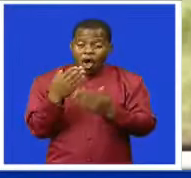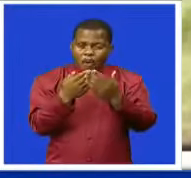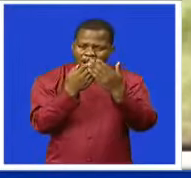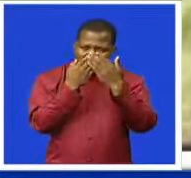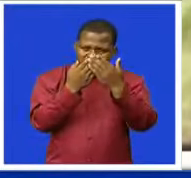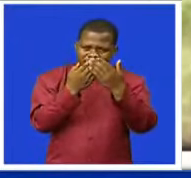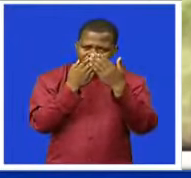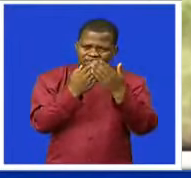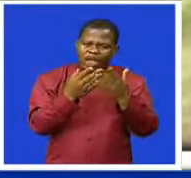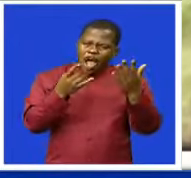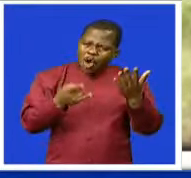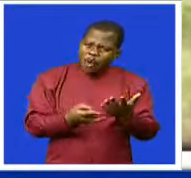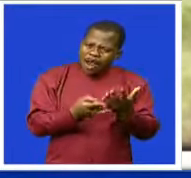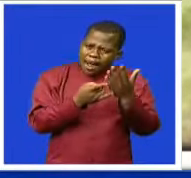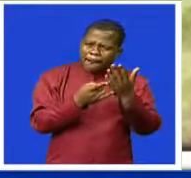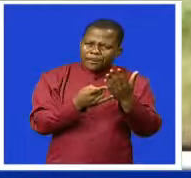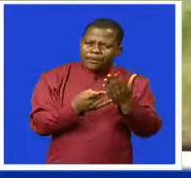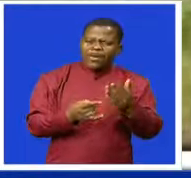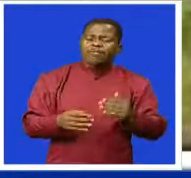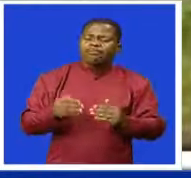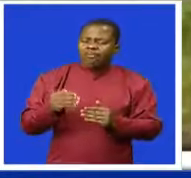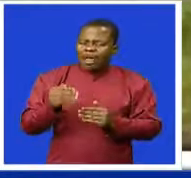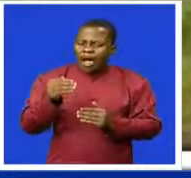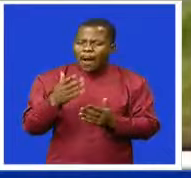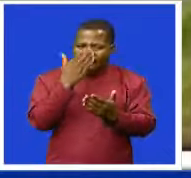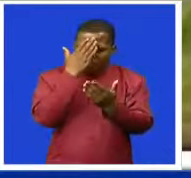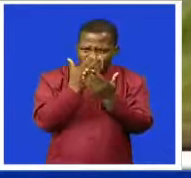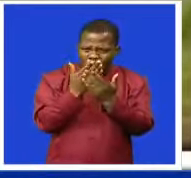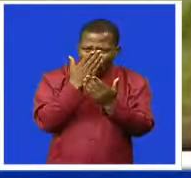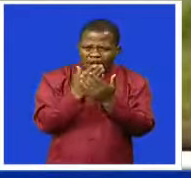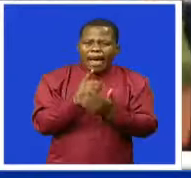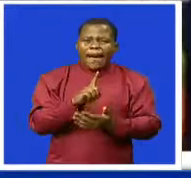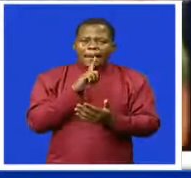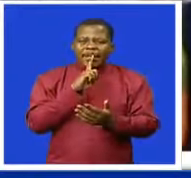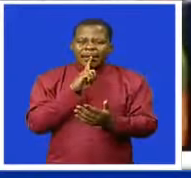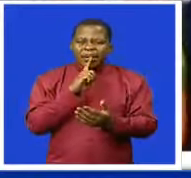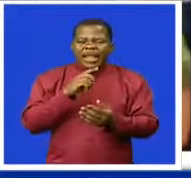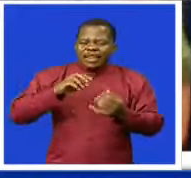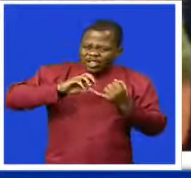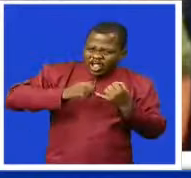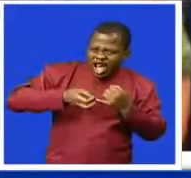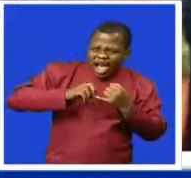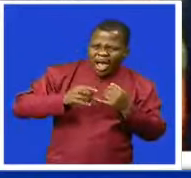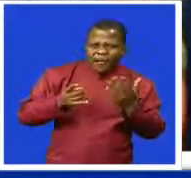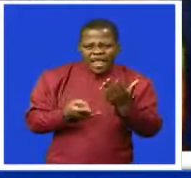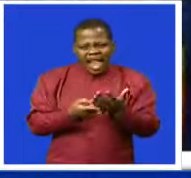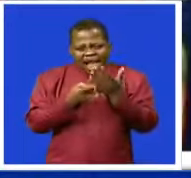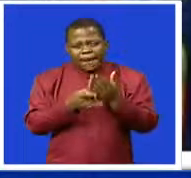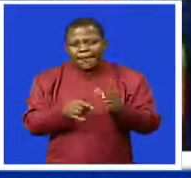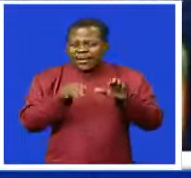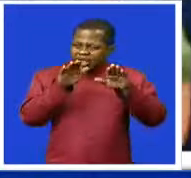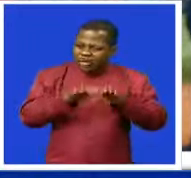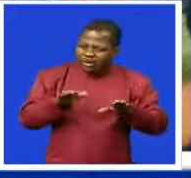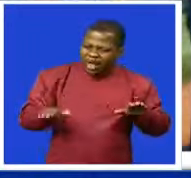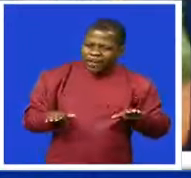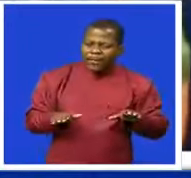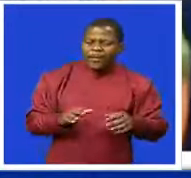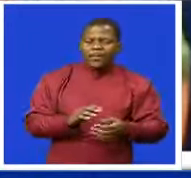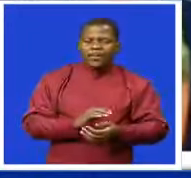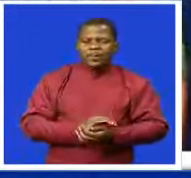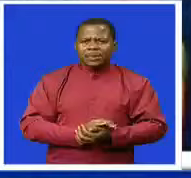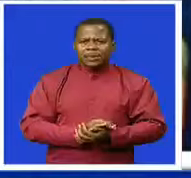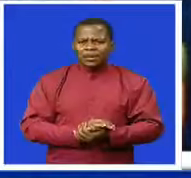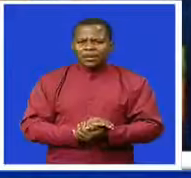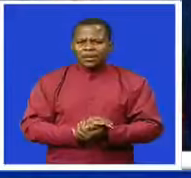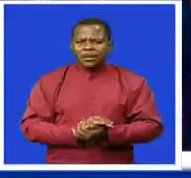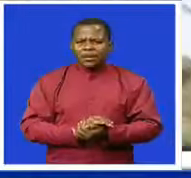lebe sesingathi sonzeda ngayo sizamile lokusemandle Dlamini uthi bafundi bebasalele emuva kakhulu